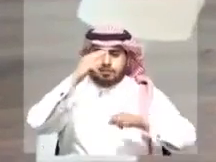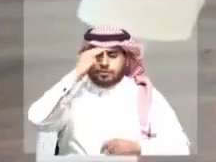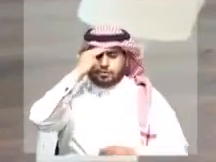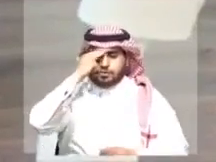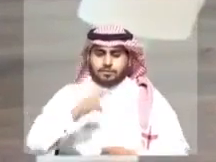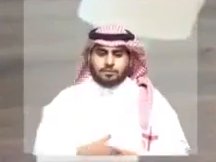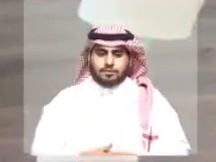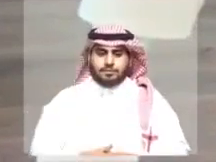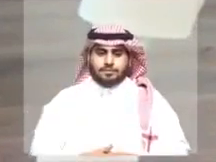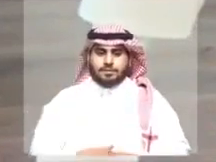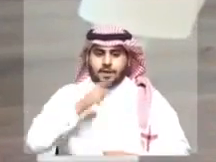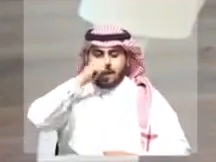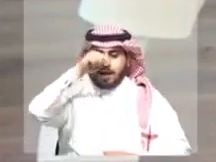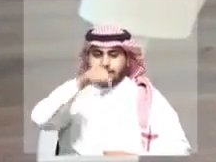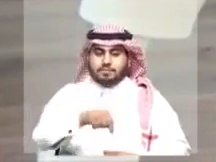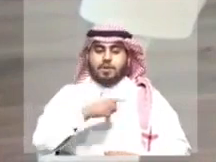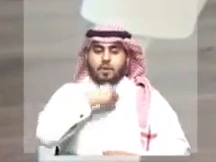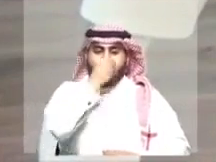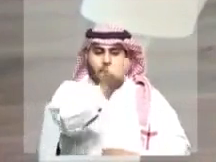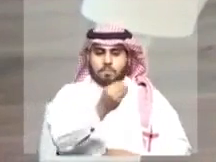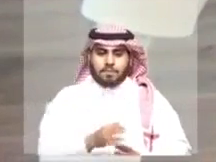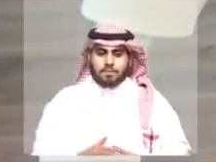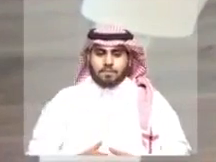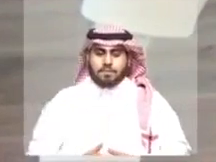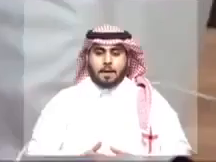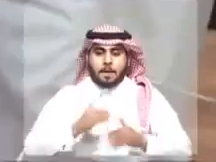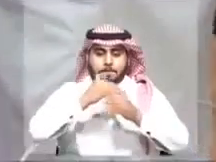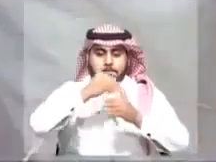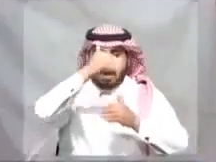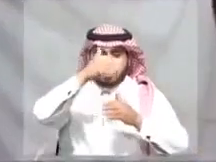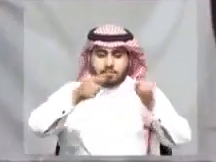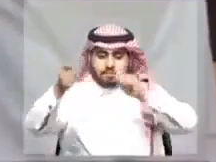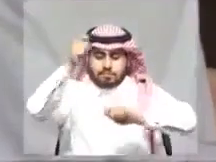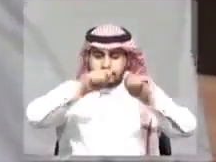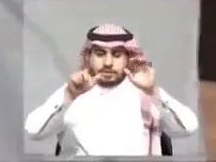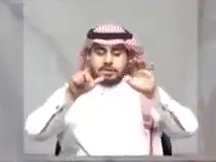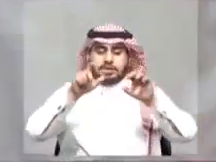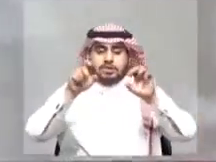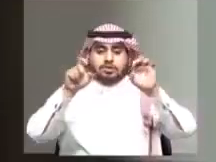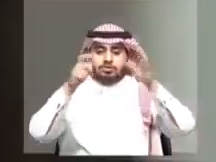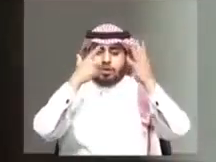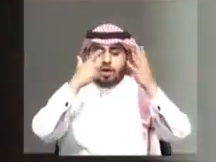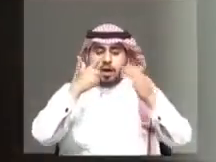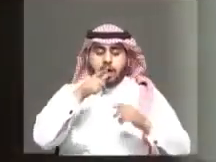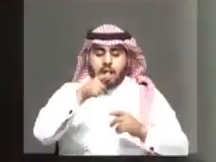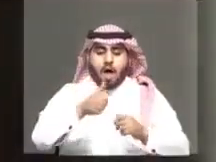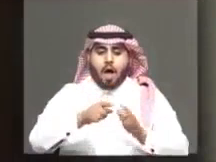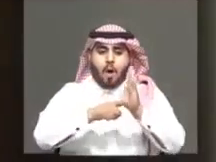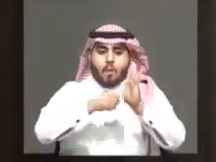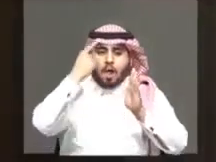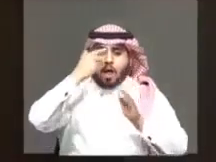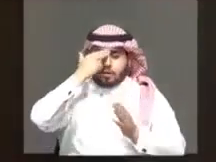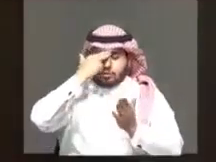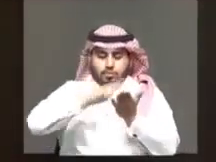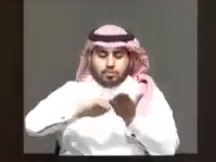قصبا نحبها. بعد 7 أشهر بدأ مسالم في الحديث باللغة العربية كأول رجل آلي